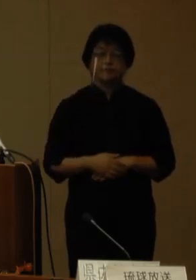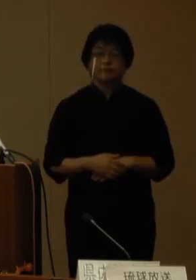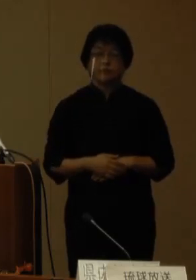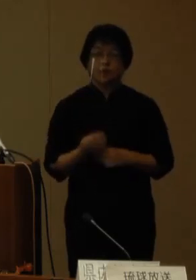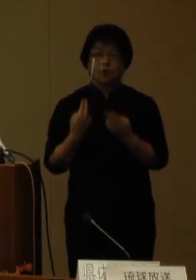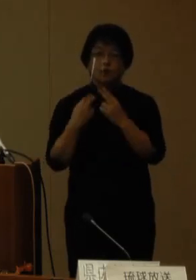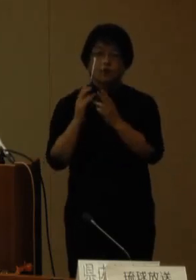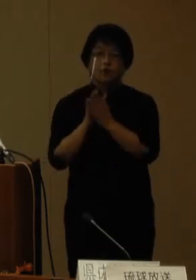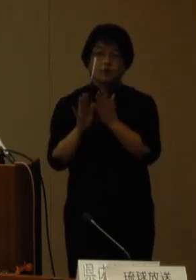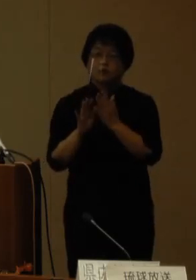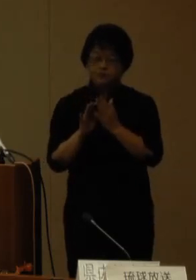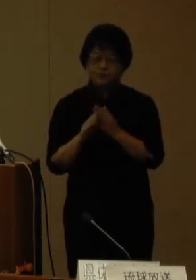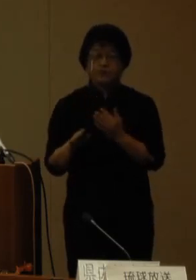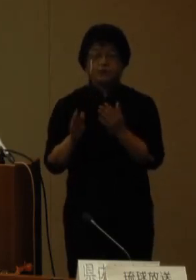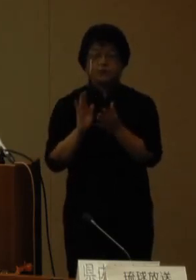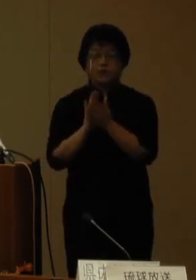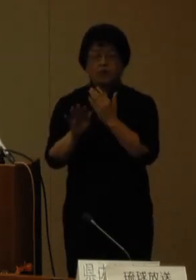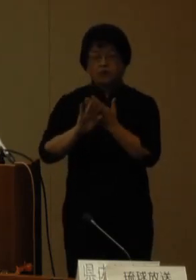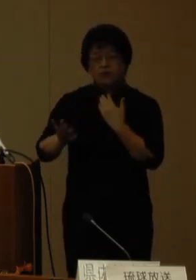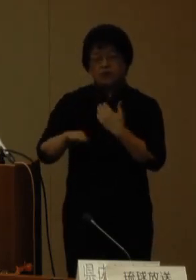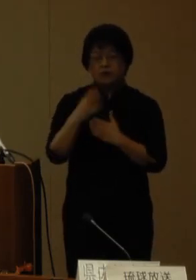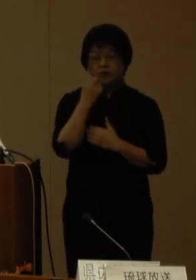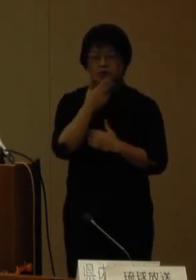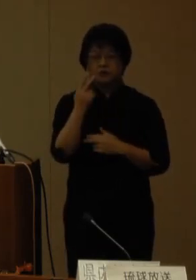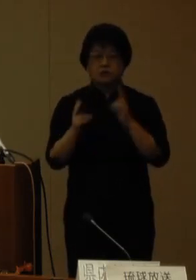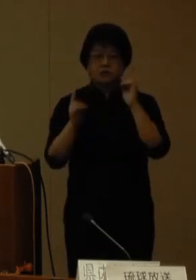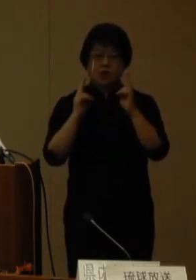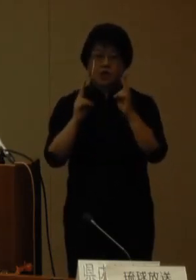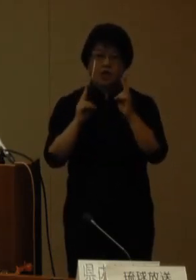に県外幹事社の時事通信さんお願いいたします。